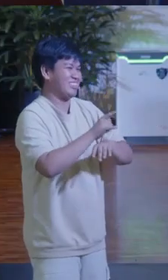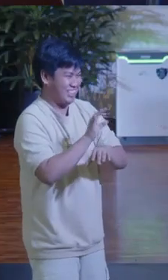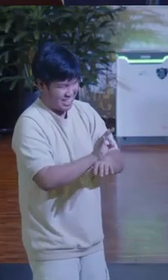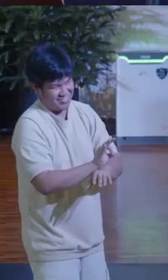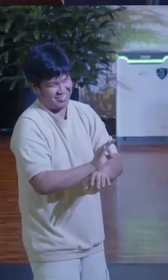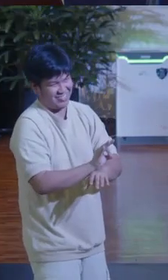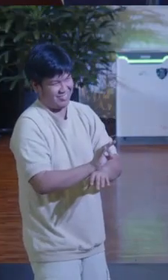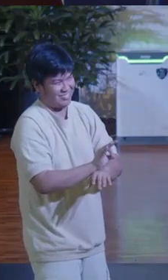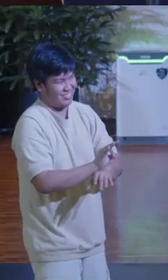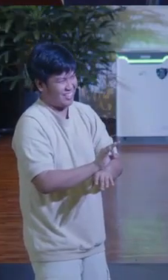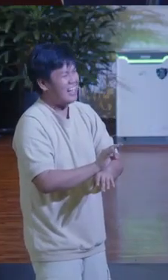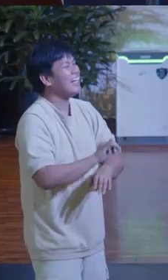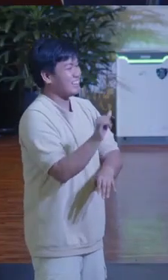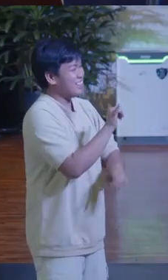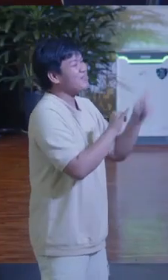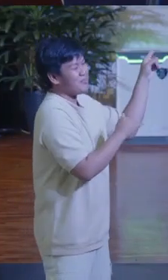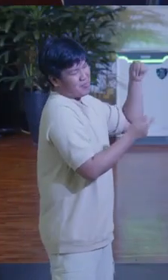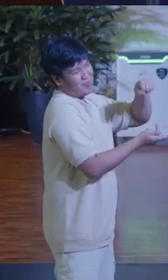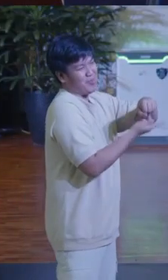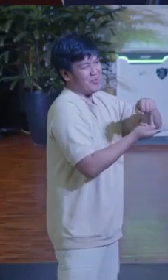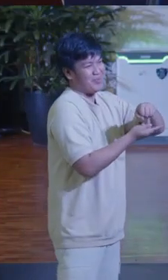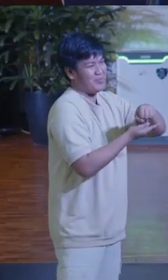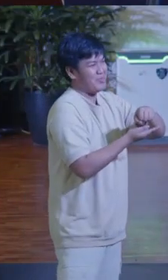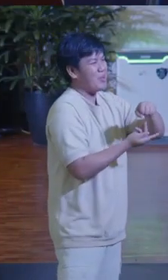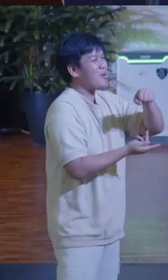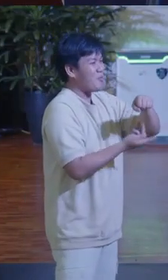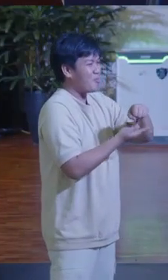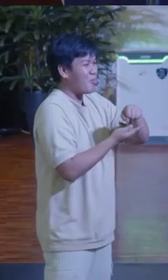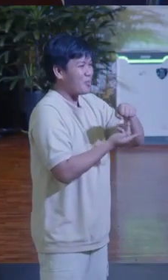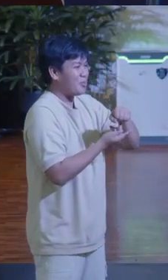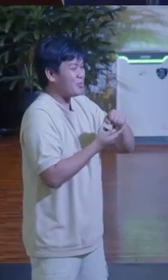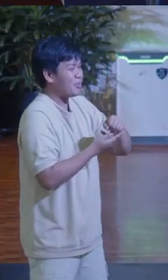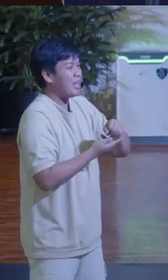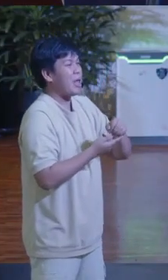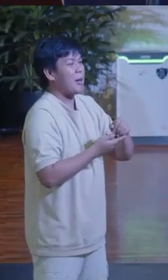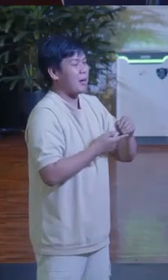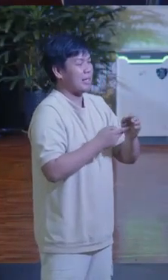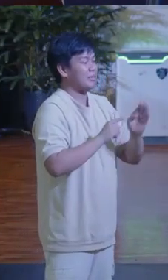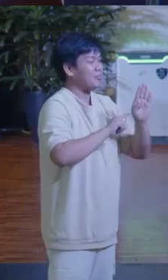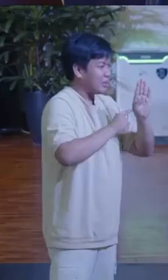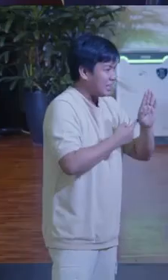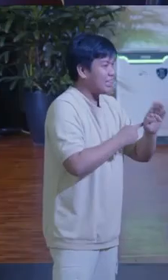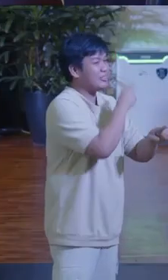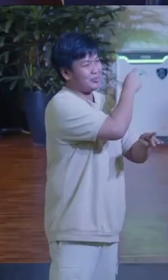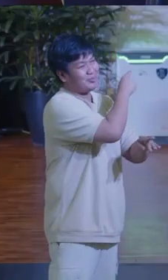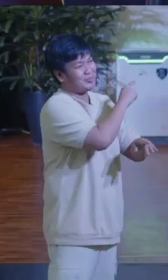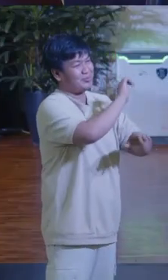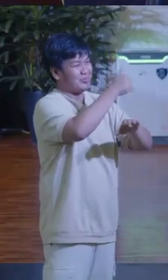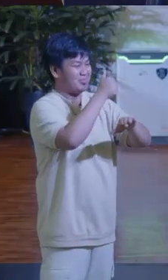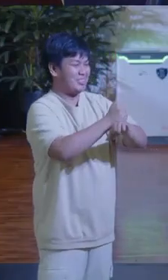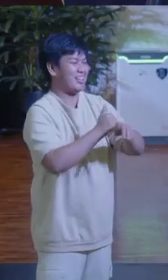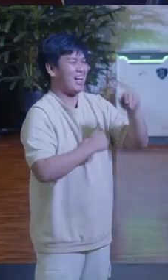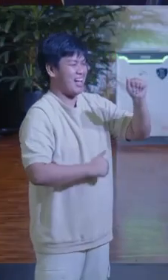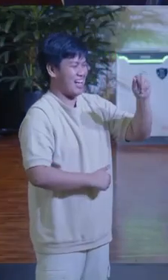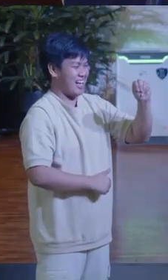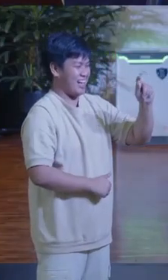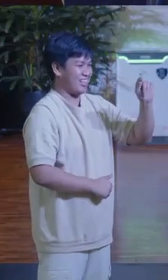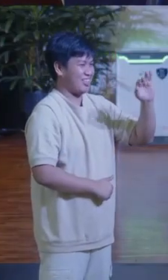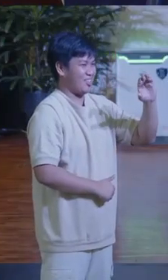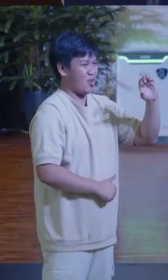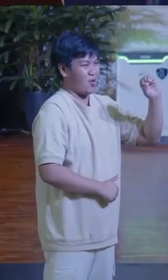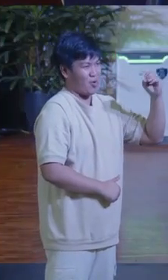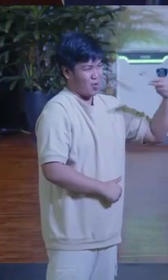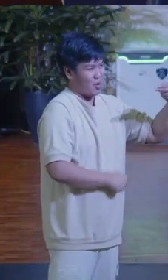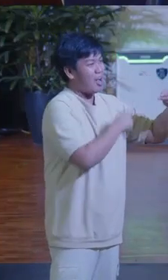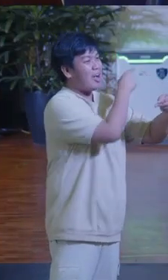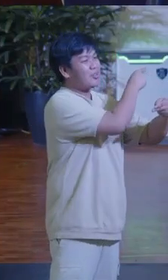Ortigas. Ganun po nangyari kay Pablo. No? So nasa home church siya. Ito ang teritoryo niya. Siya ang pastor nitong